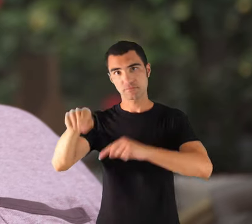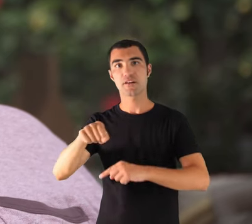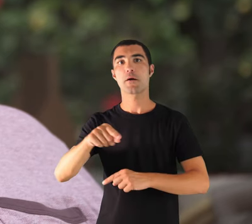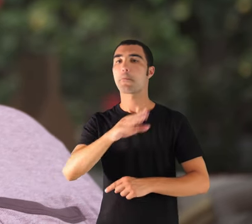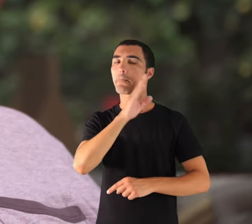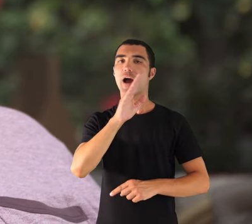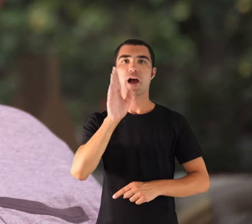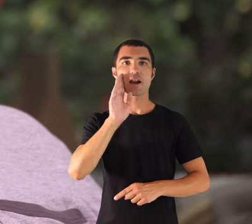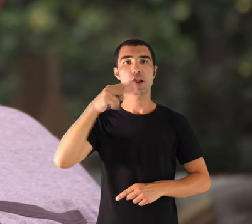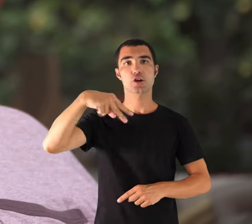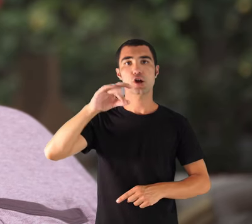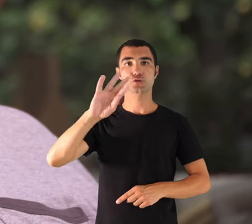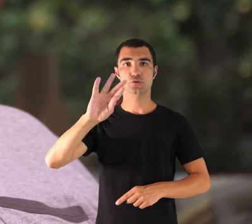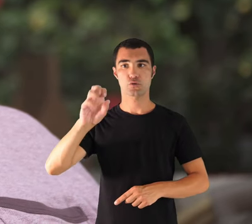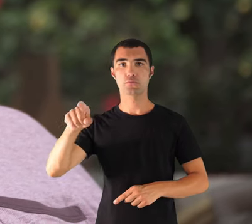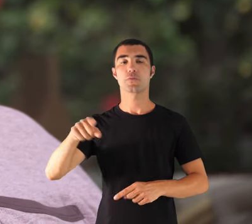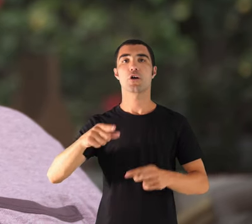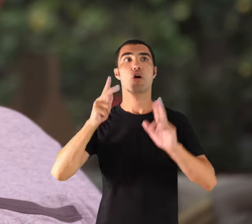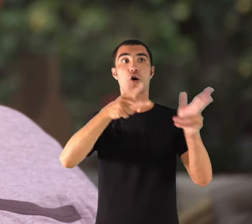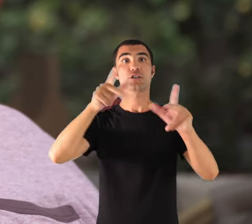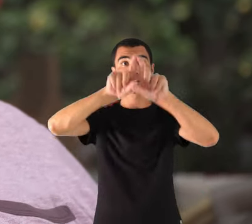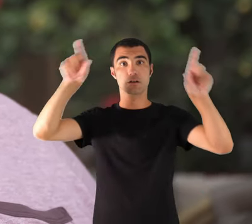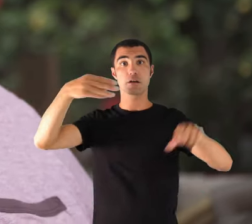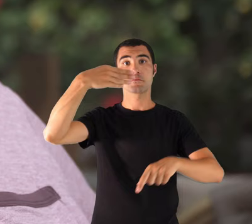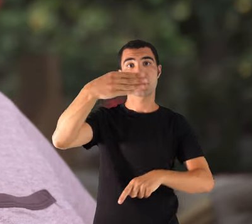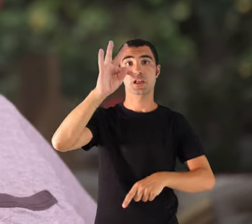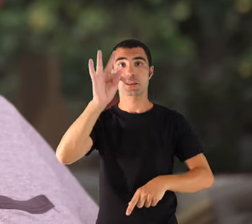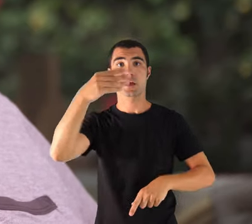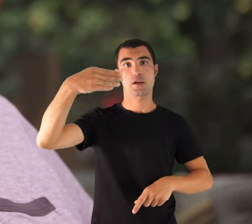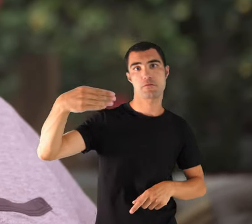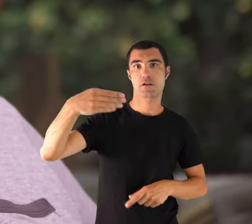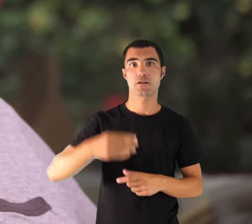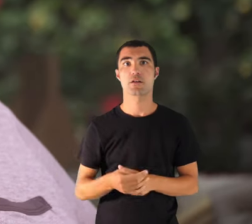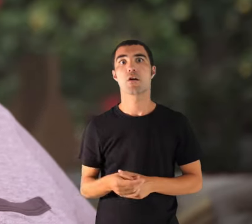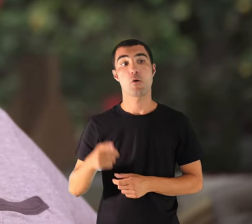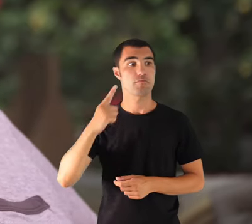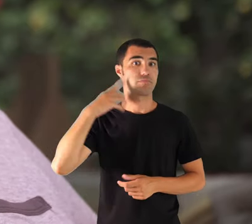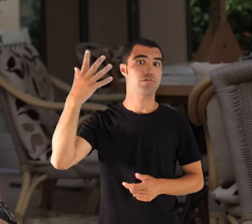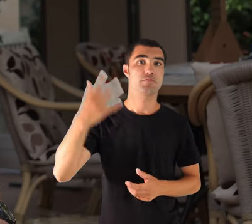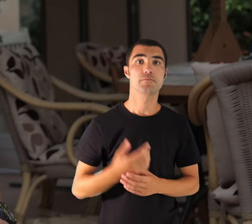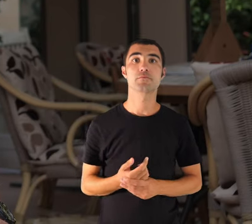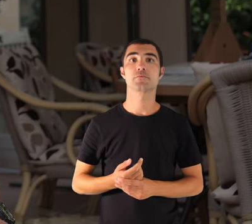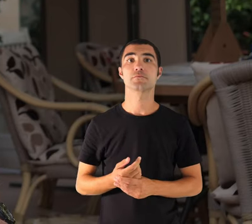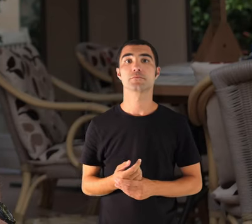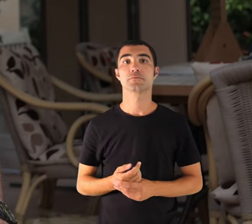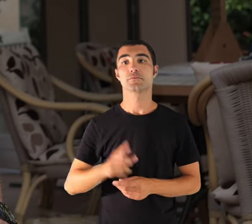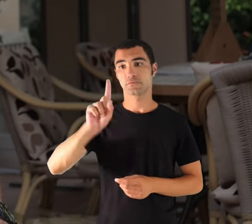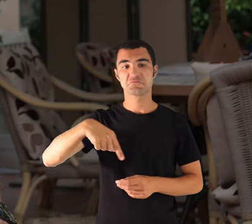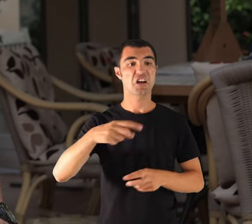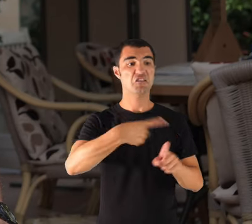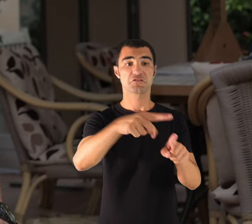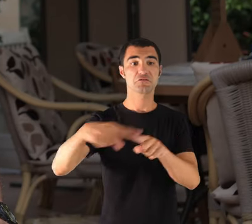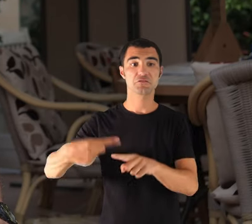Era la companyia BTB, Flamen Turístic en Bon, estava tot això. I després les altres,